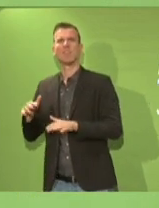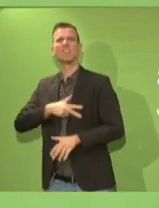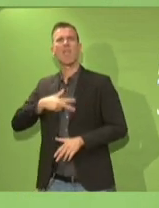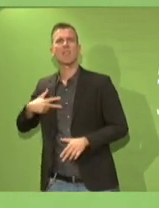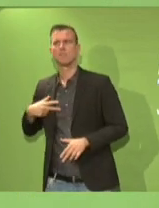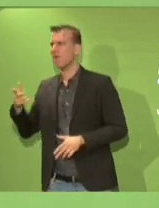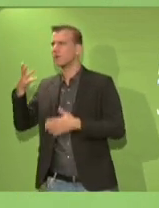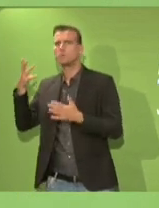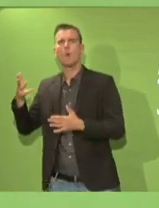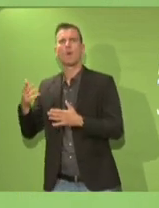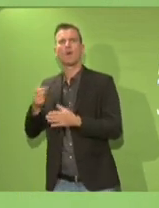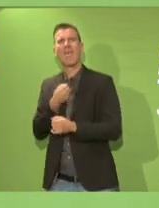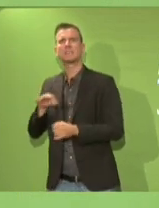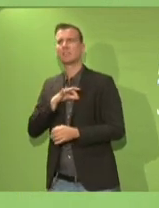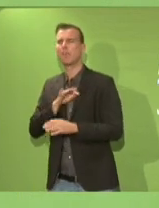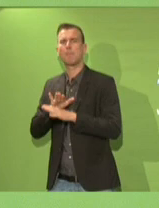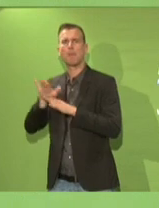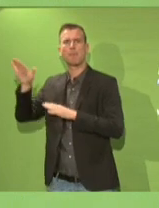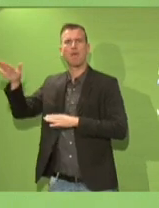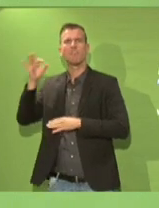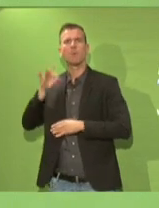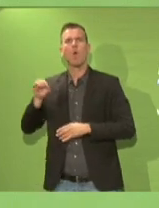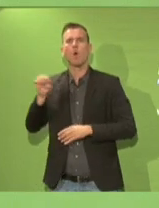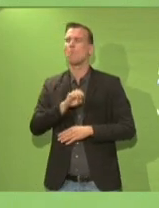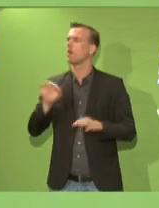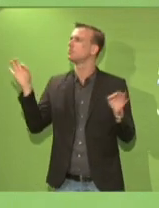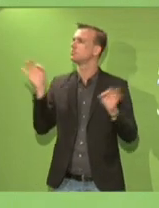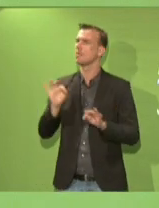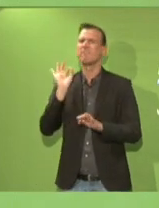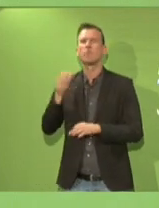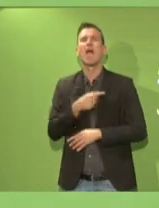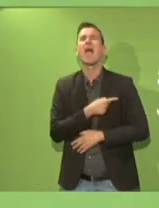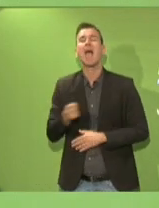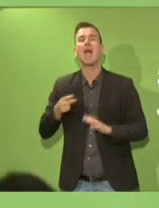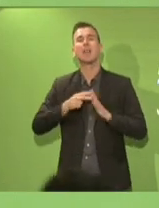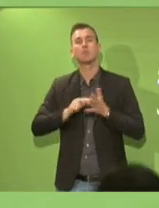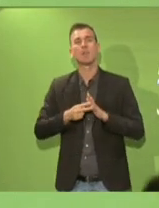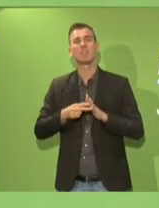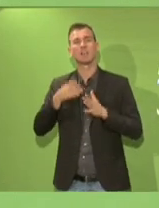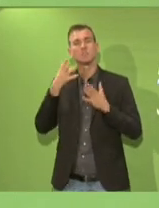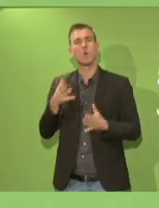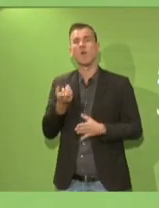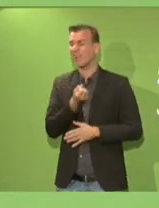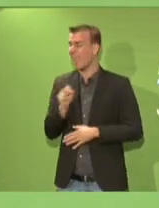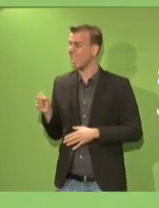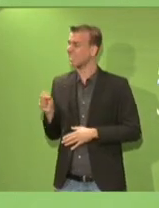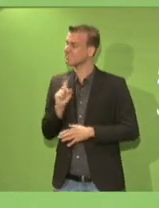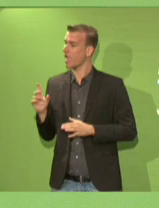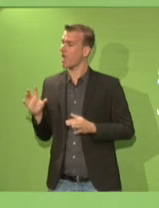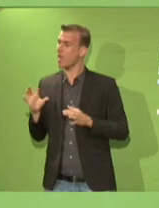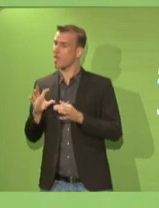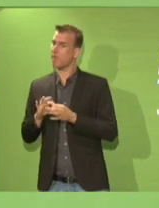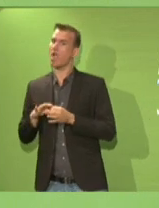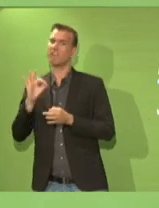Das ist ein Rückschlag für Europa und es ist eine Ohrfeige für alle Politiker, die durch Anbiederung an den rechten Rand Wasser auf die